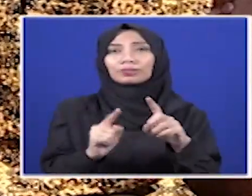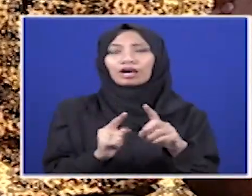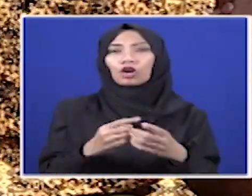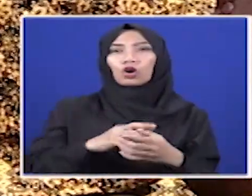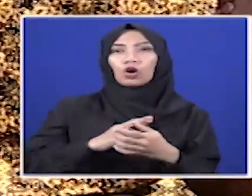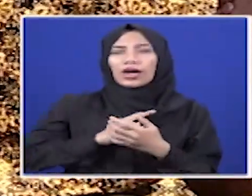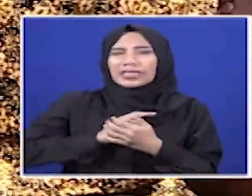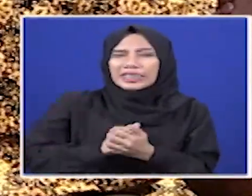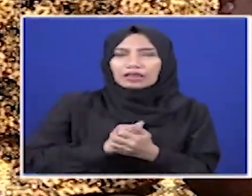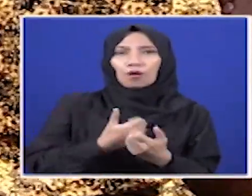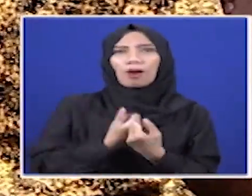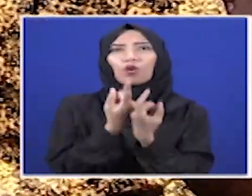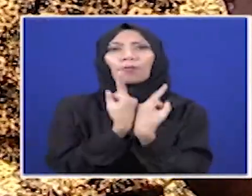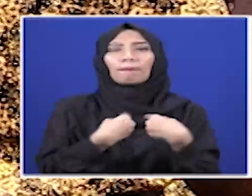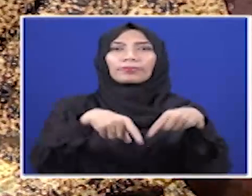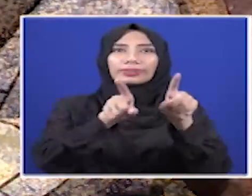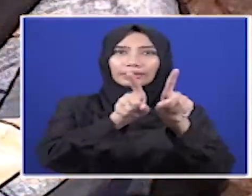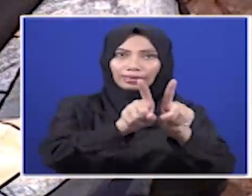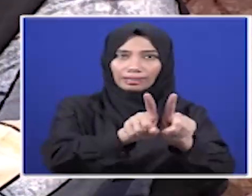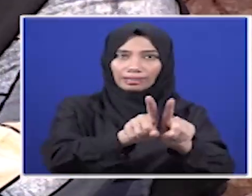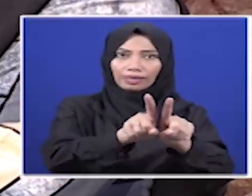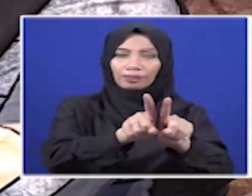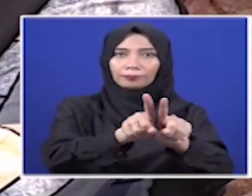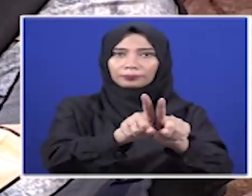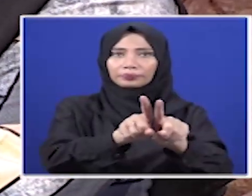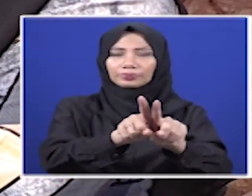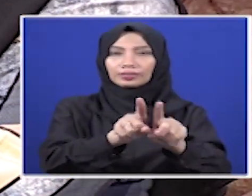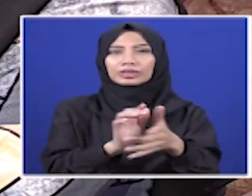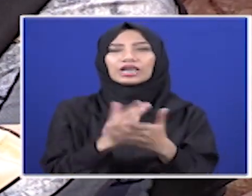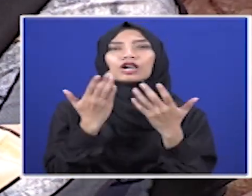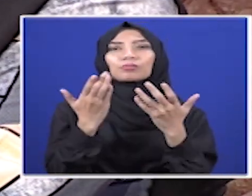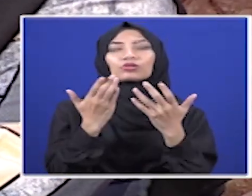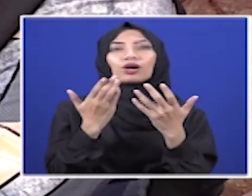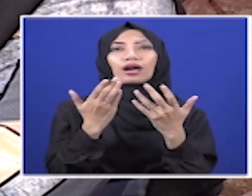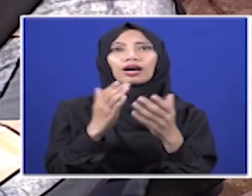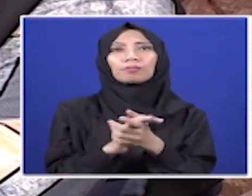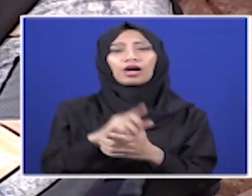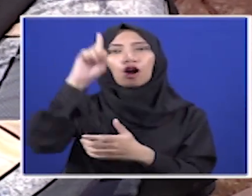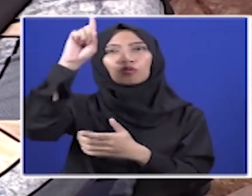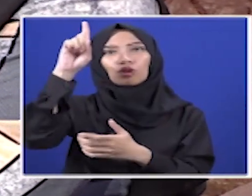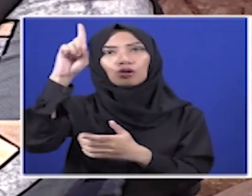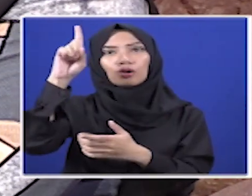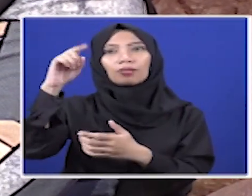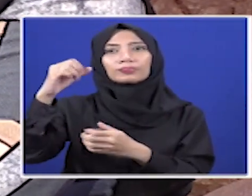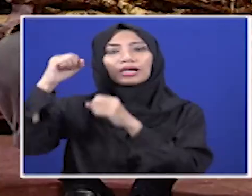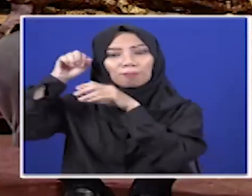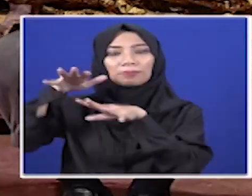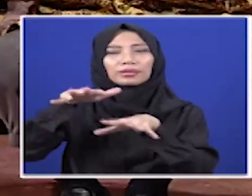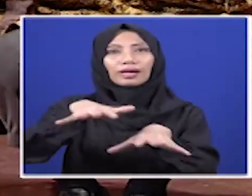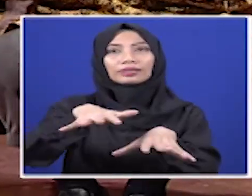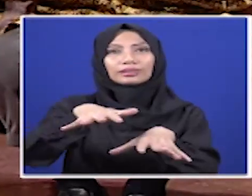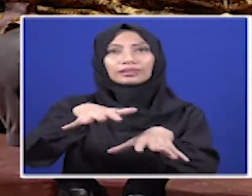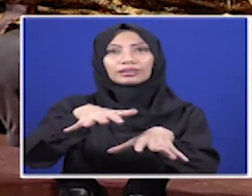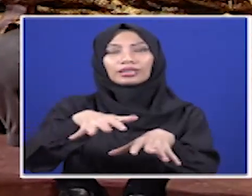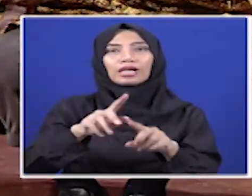baik maka tentu caranya adalah dengan memperbaiki diri yang kedua adalah meningkatkan komunikasi ibadahnya kepada Allah Subhanahu Wa Ta'ala